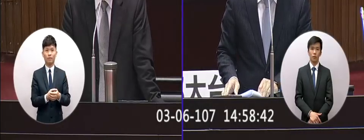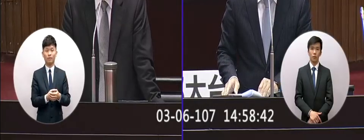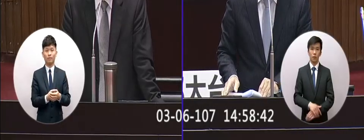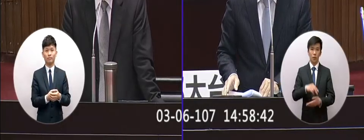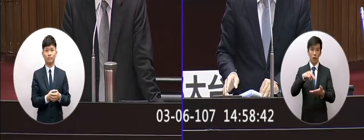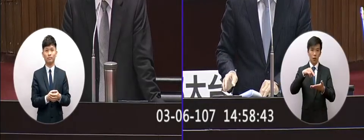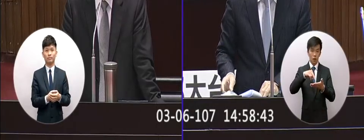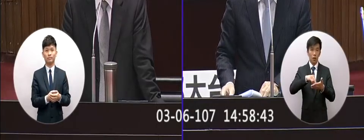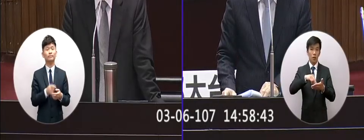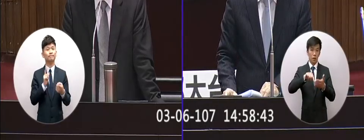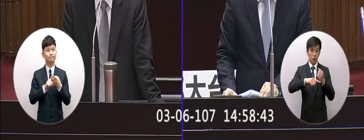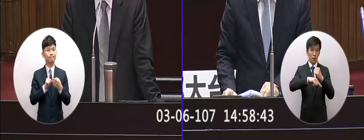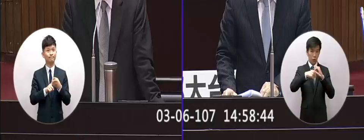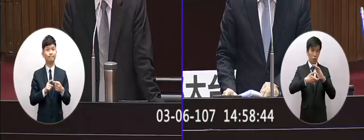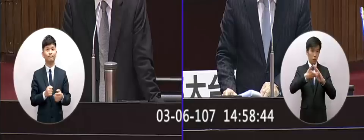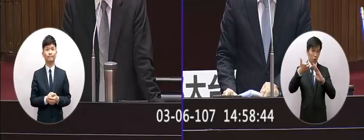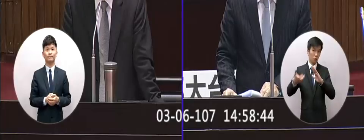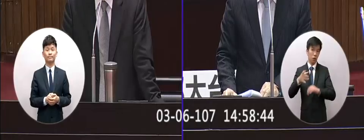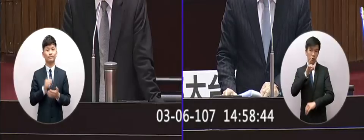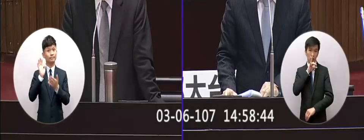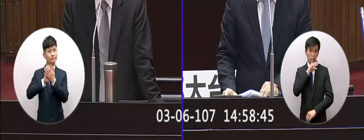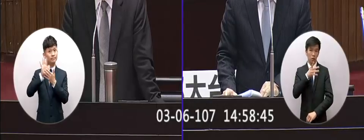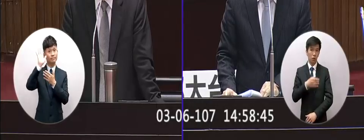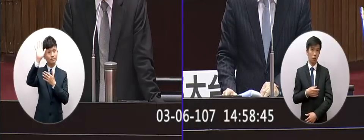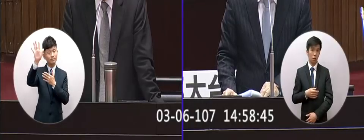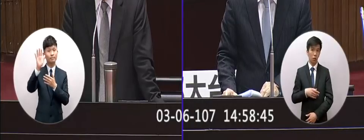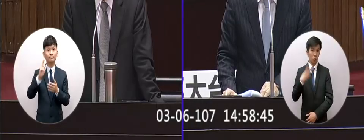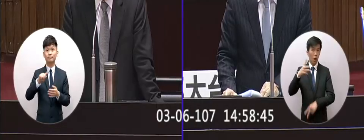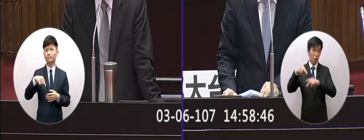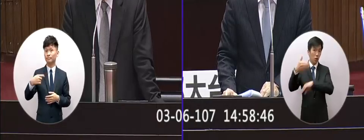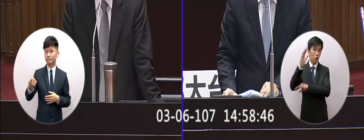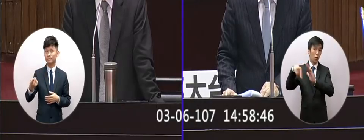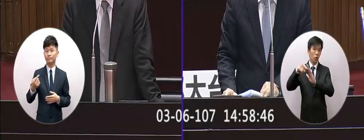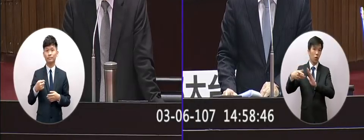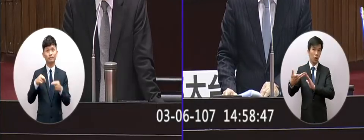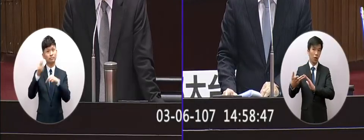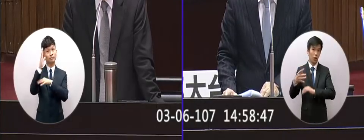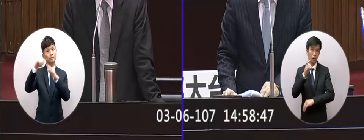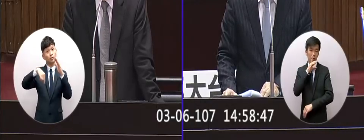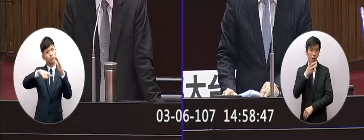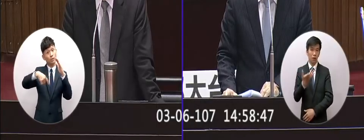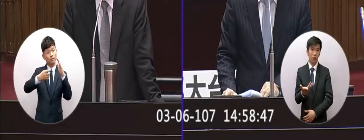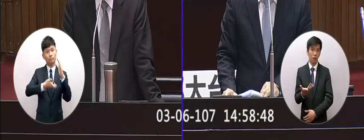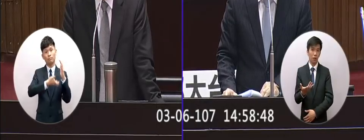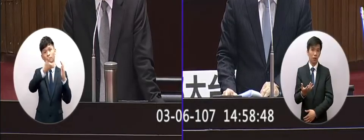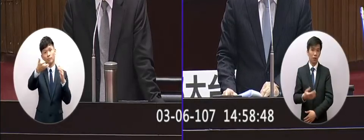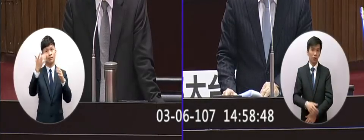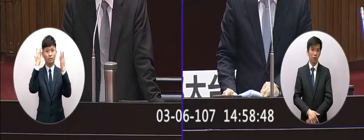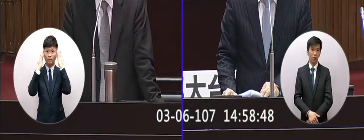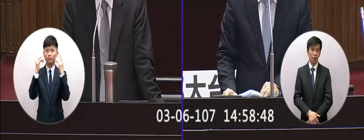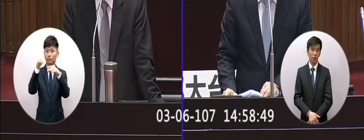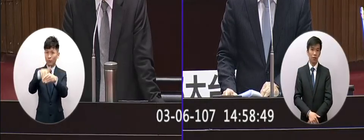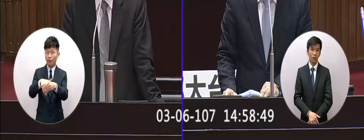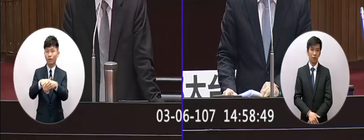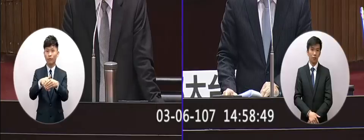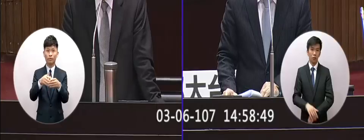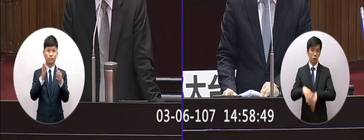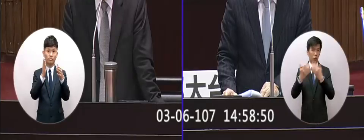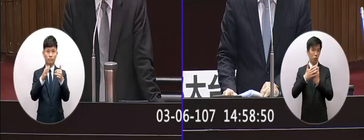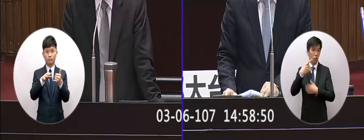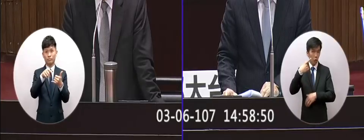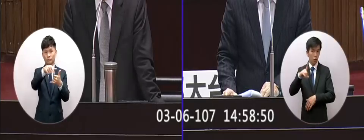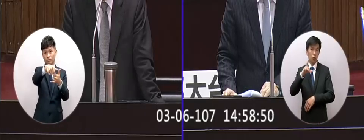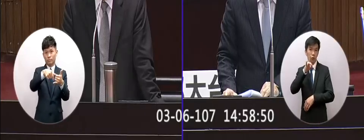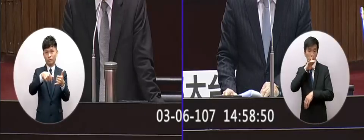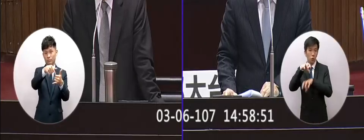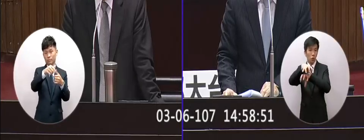院到台中， 对，那未来后续 行政院也要到台中啊， 也可能是到南投，也可能到台中，到中部， 都到中部，